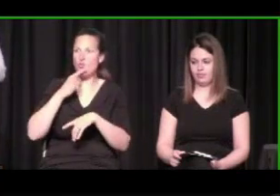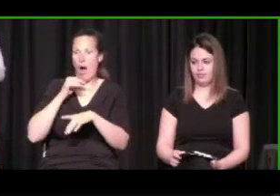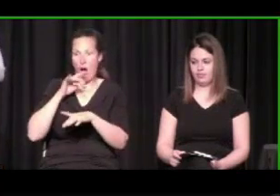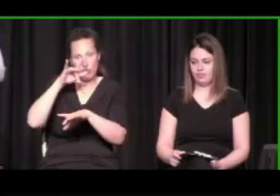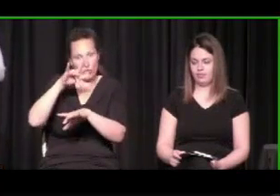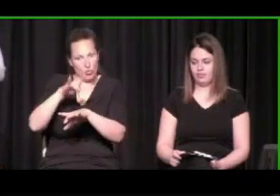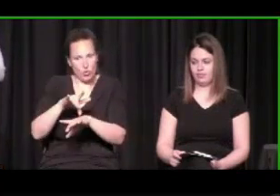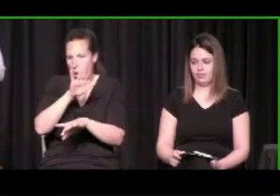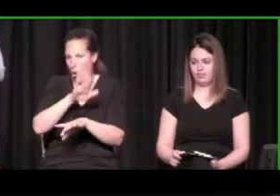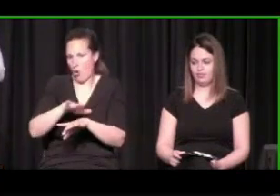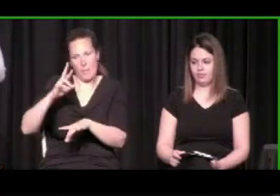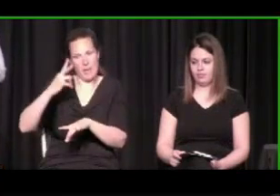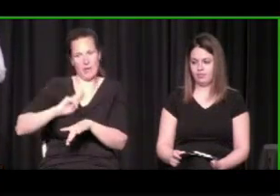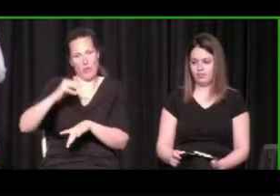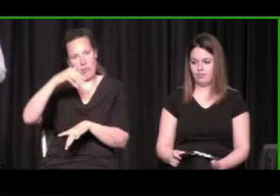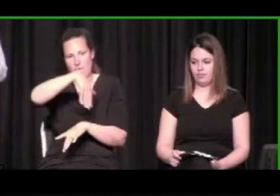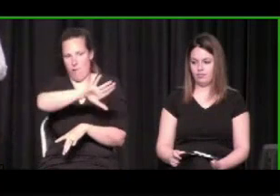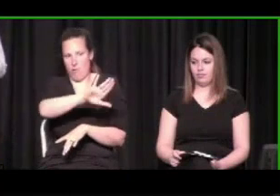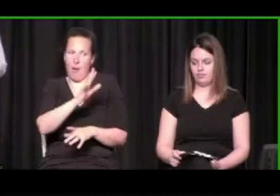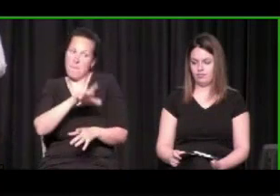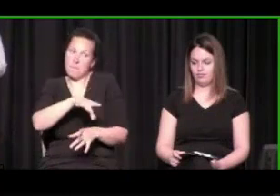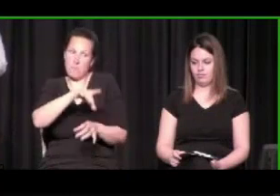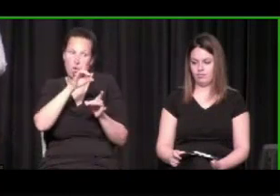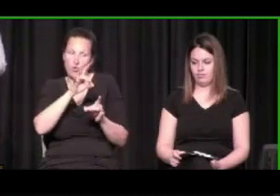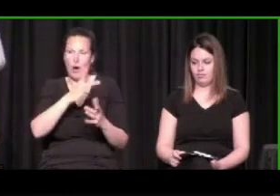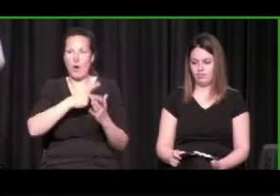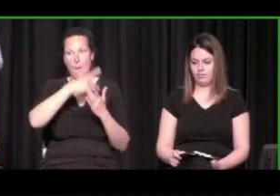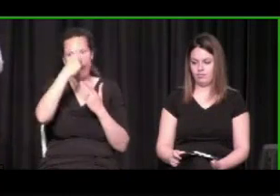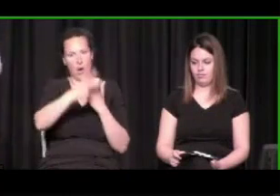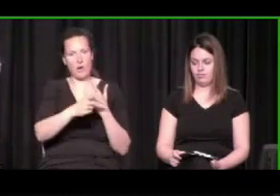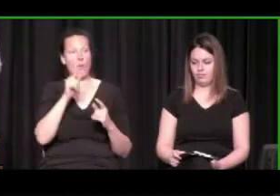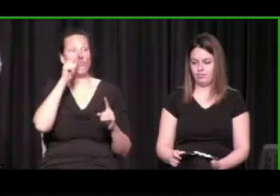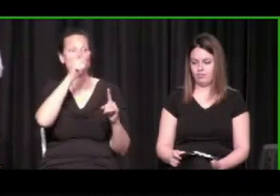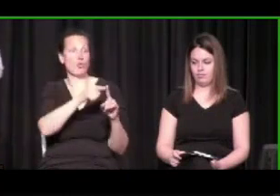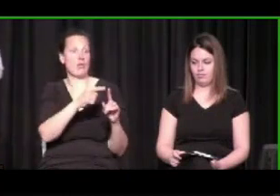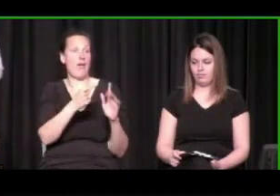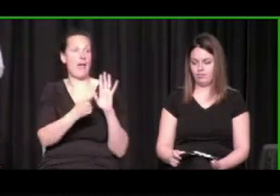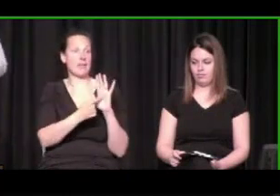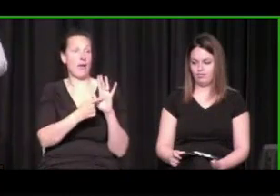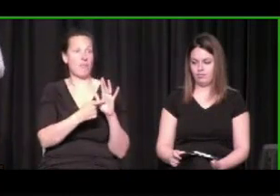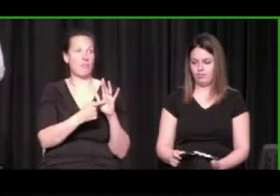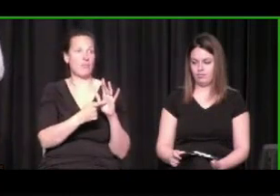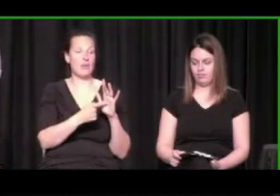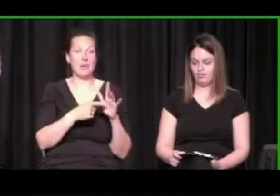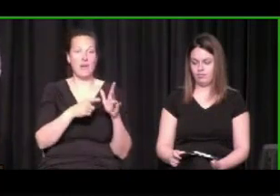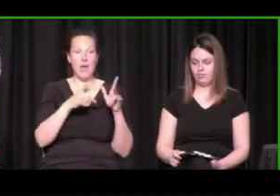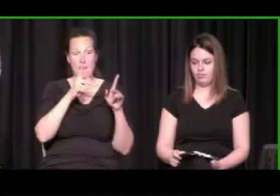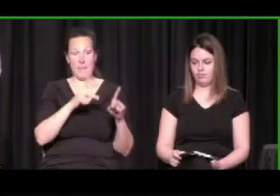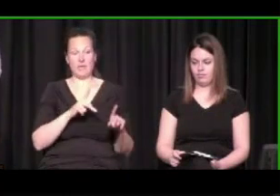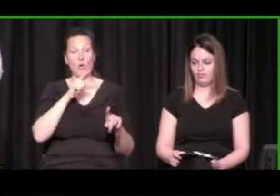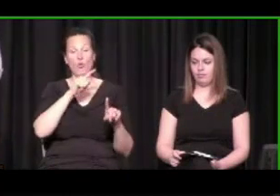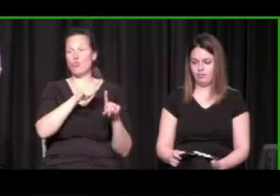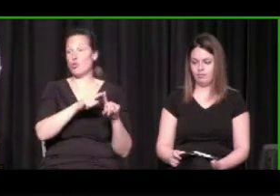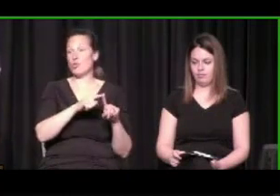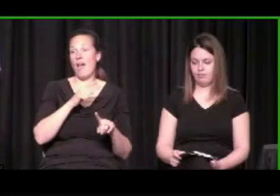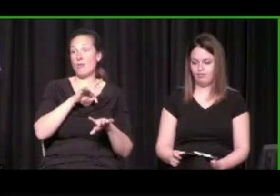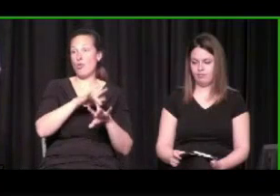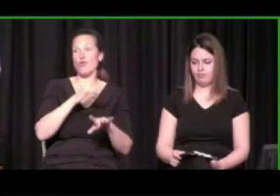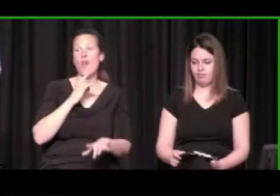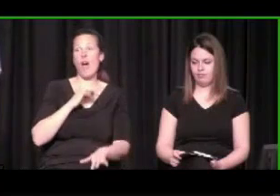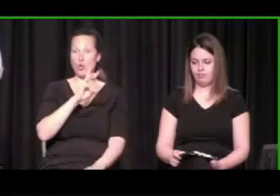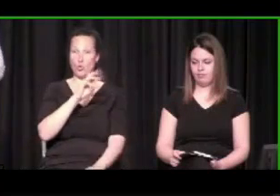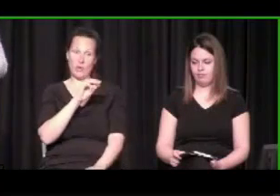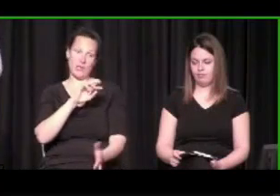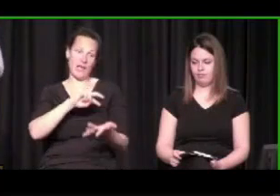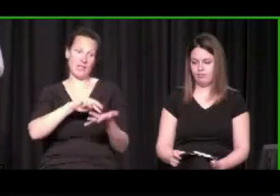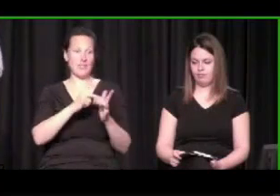finalement, va tomber, va être décidée. Donc, le programme est offert, par exemple, pour les personnes jusqu'à ce qu'elles aient l'âge de 60 ans. Donc, au jour de